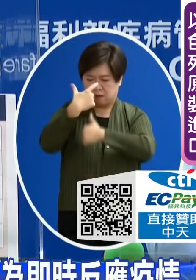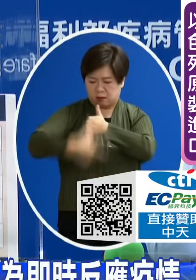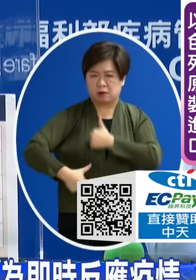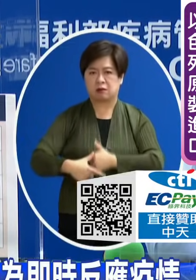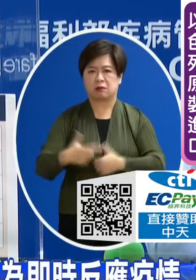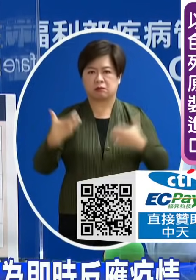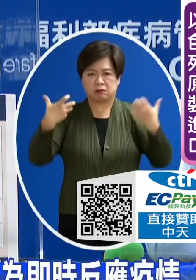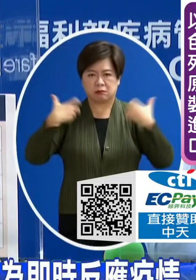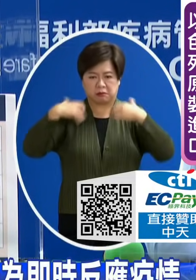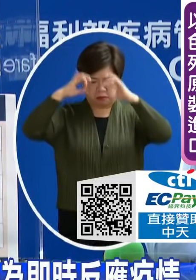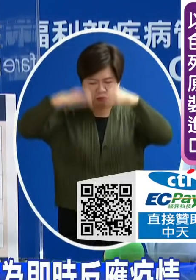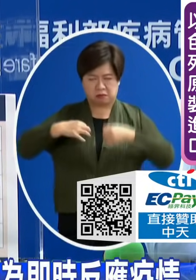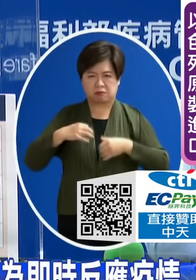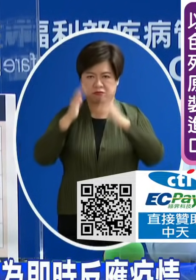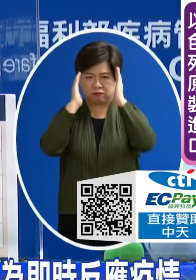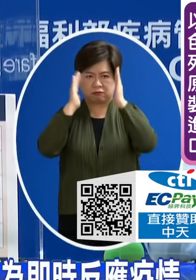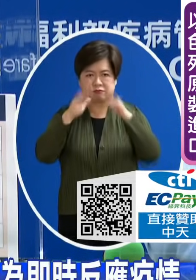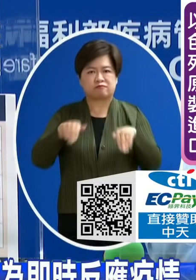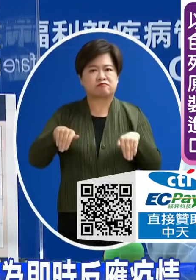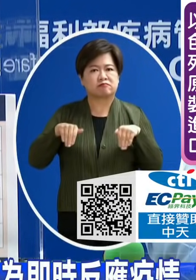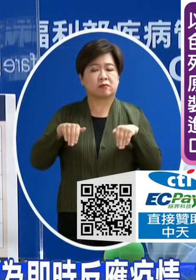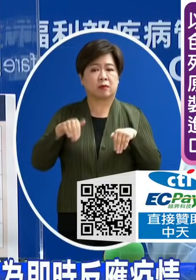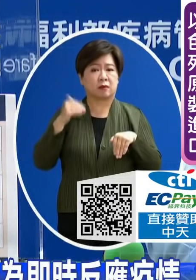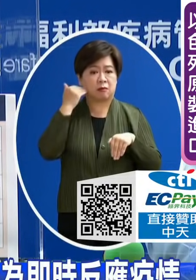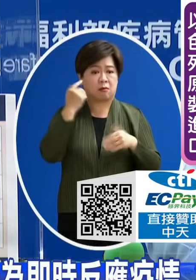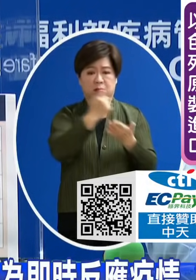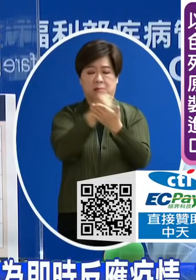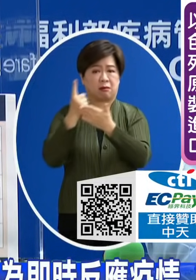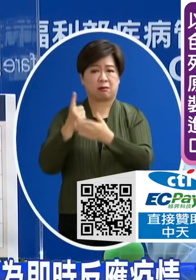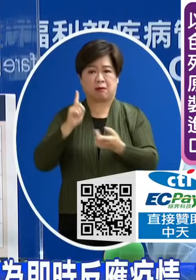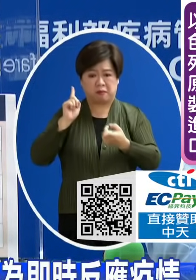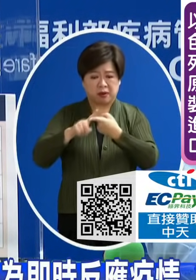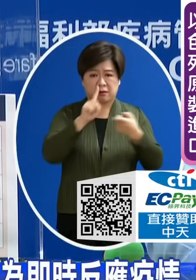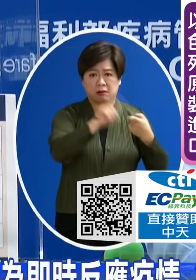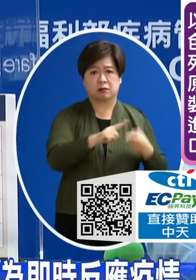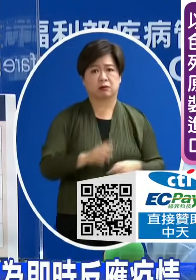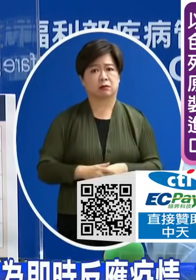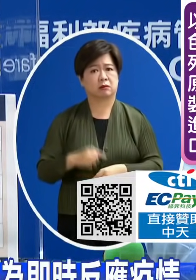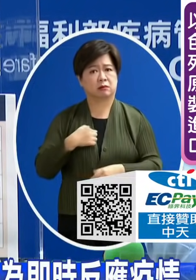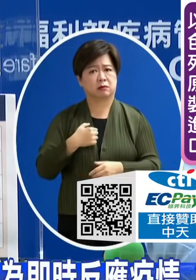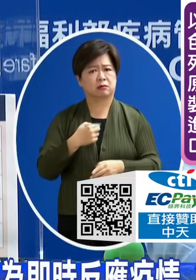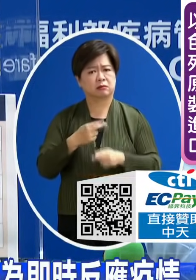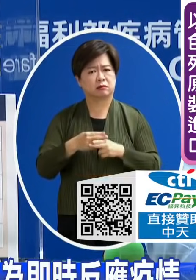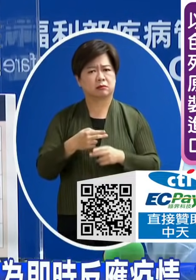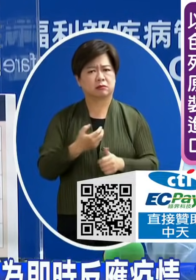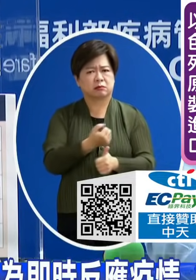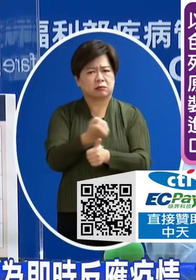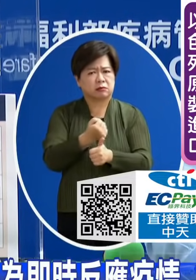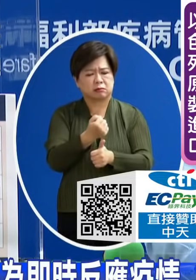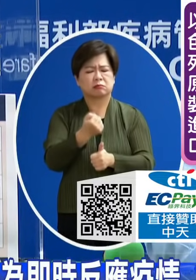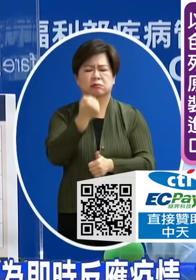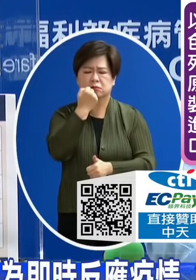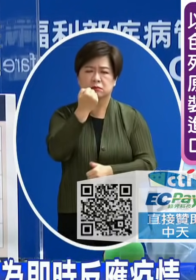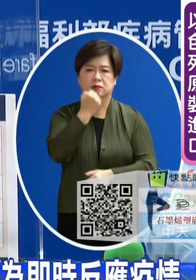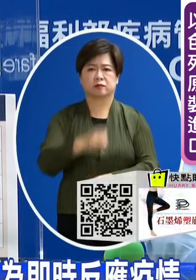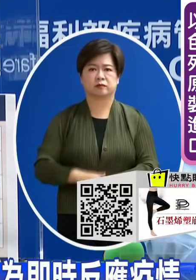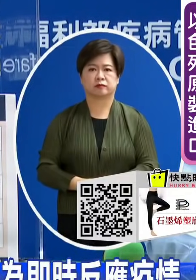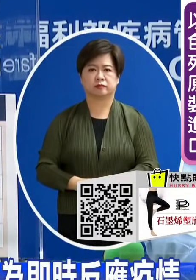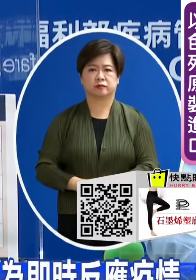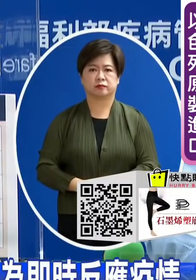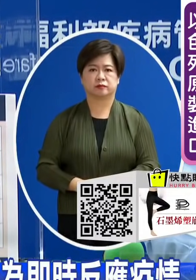内工作做好。如果大家都把分内工作做好，好，那我们相信把疫情的控制就会比较好。所以我们